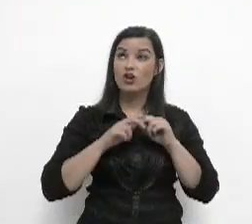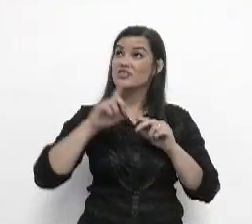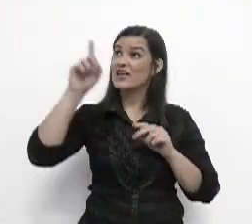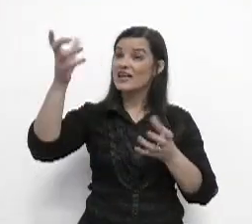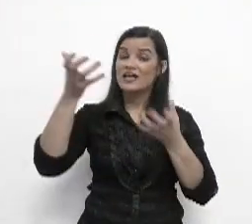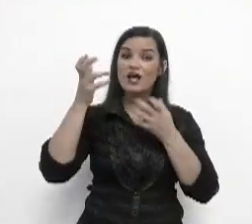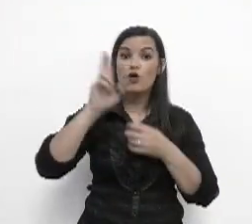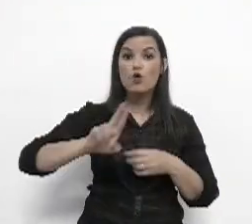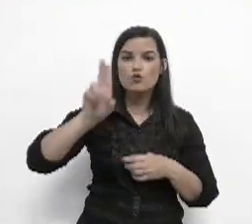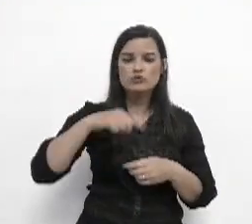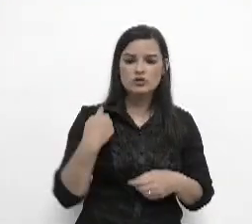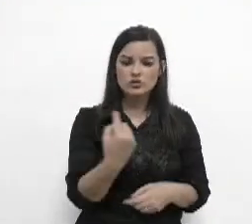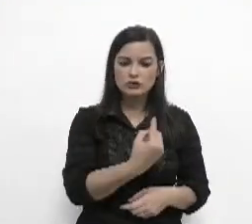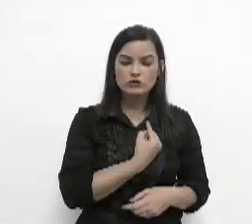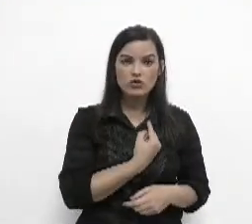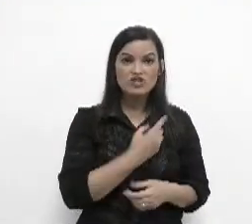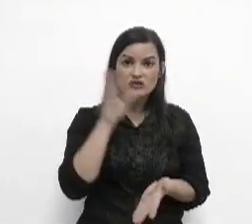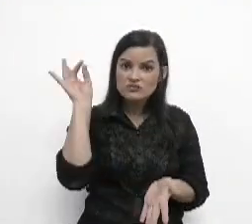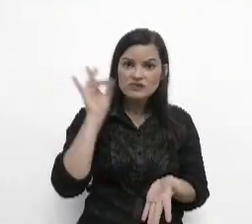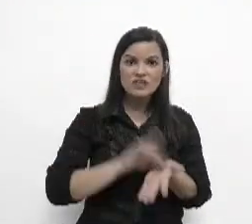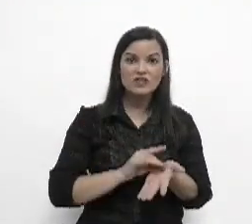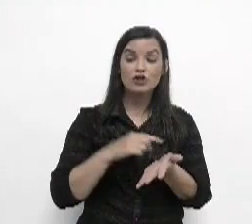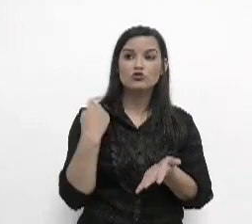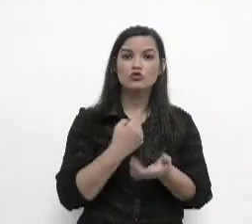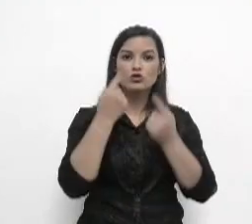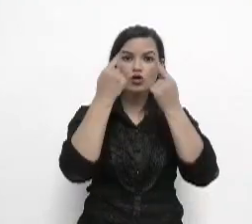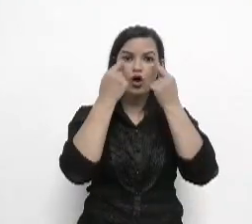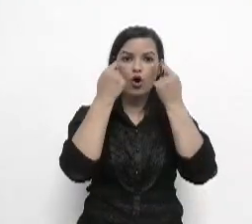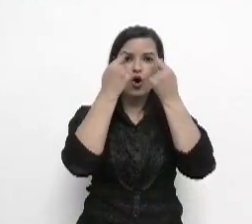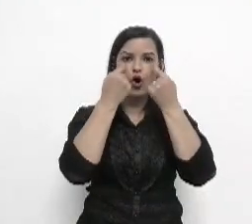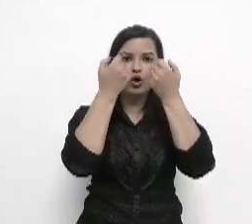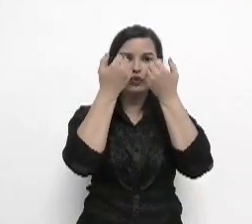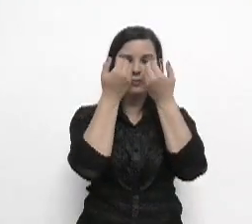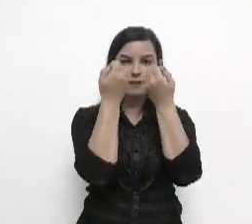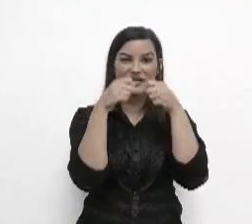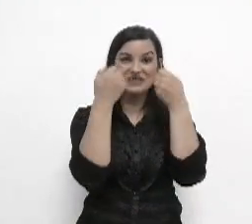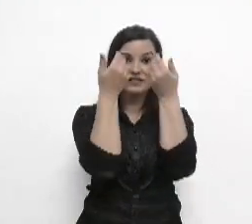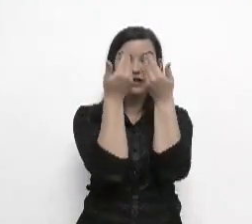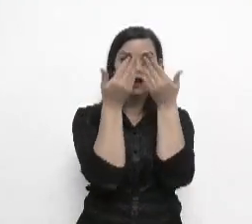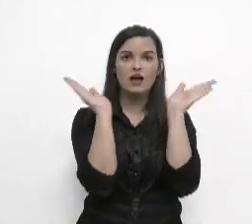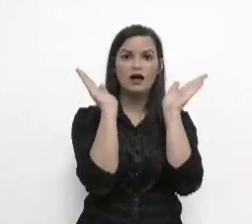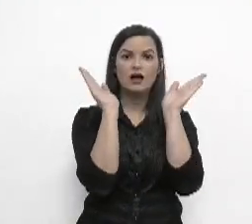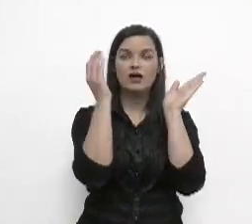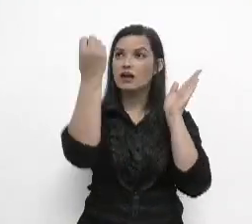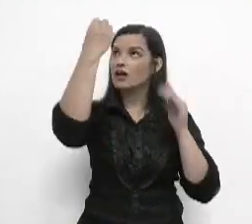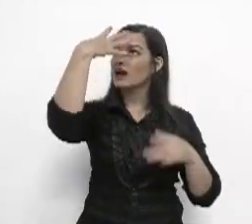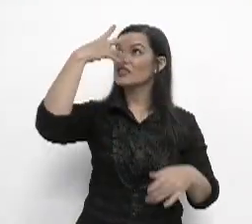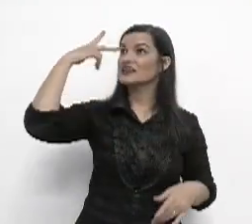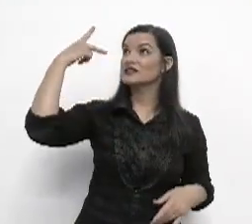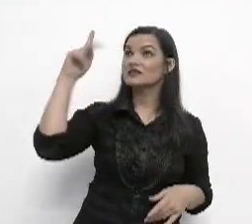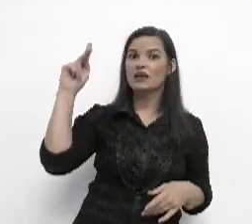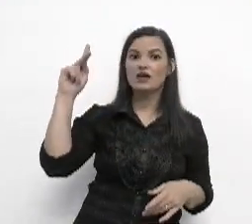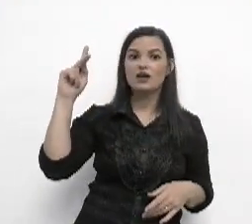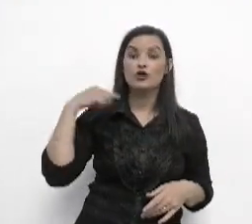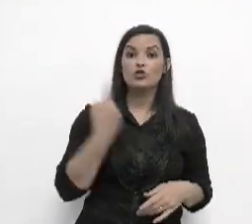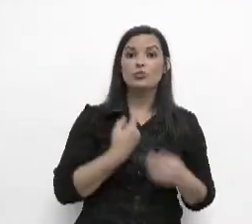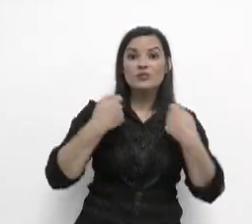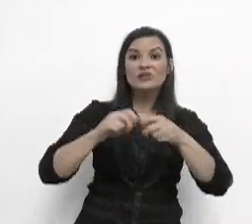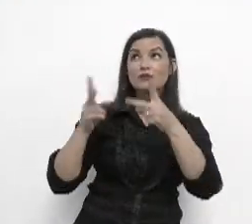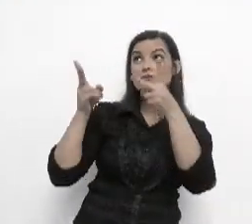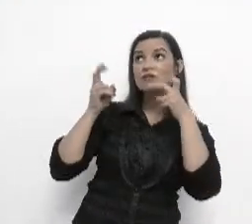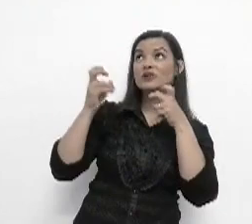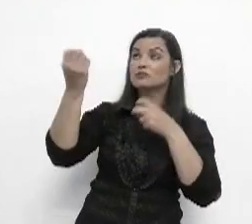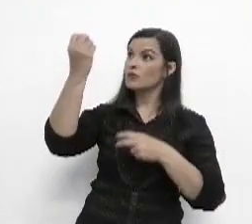Senhor, os nossos olhos devem se abrir para a graça de Deus. 은혜라고 하는 이 자각이 우리에게 있어야 됩니다. Devemos ter a percepção